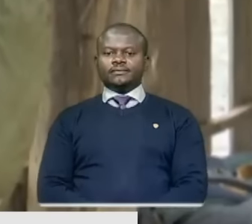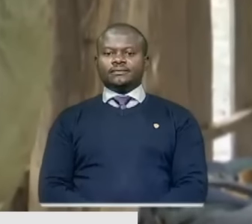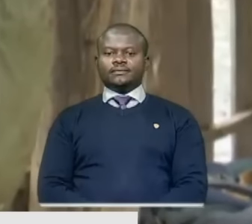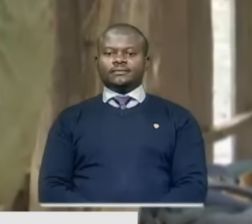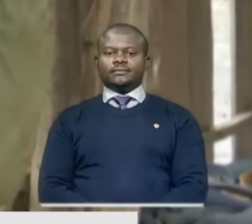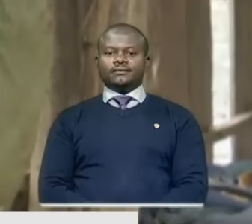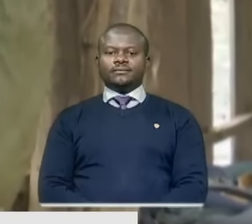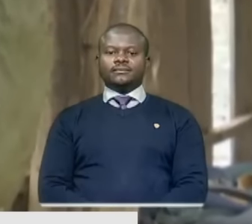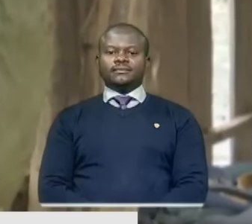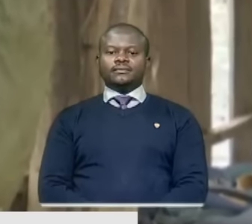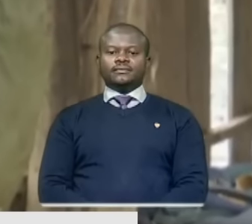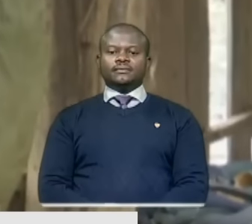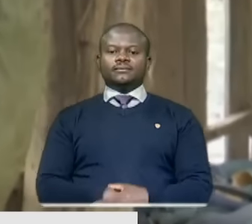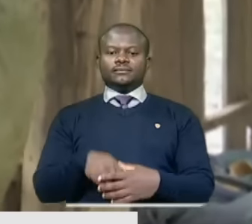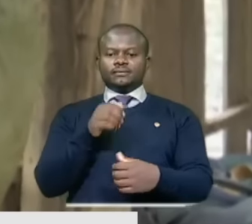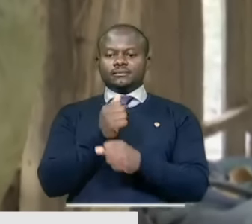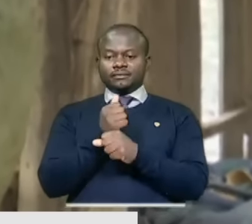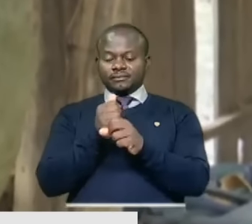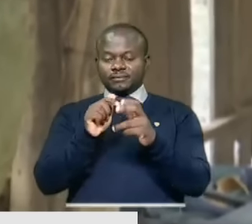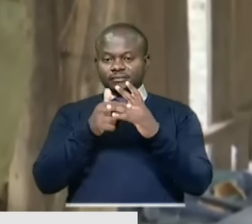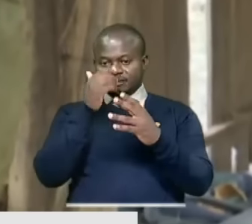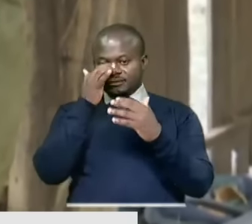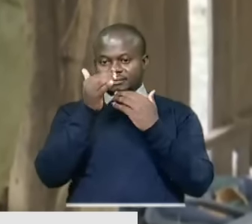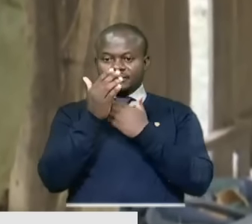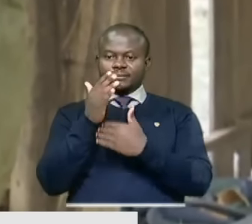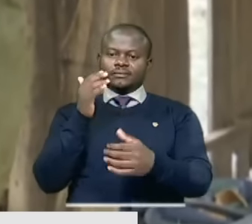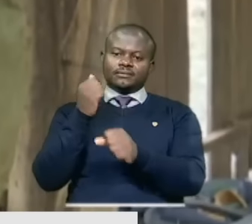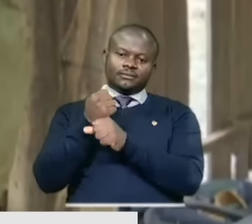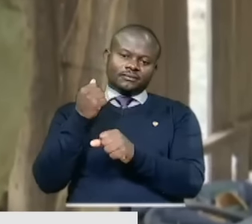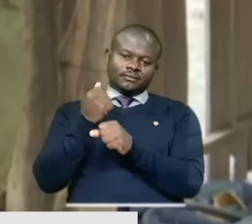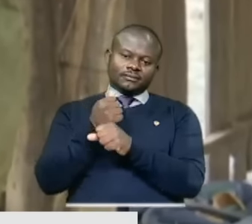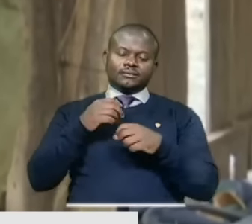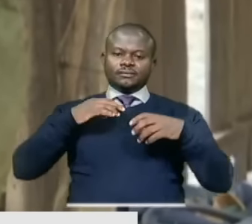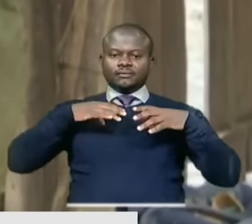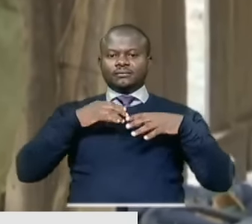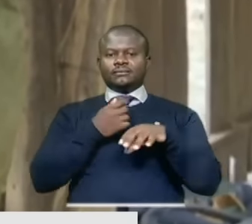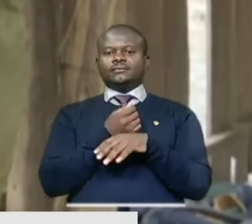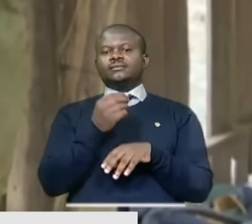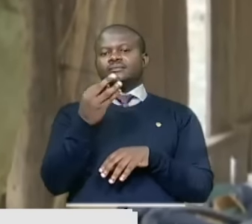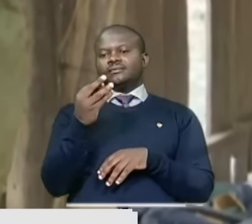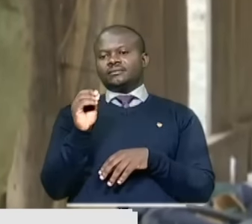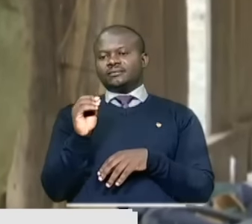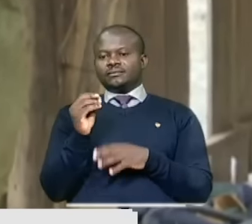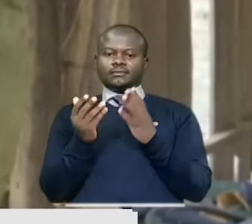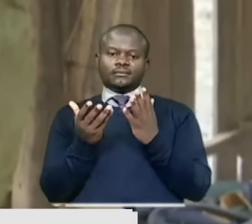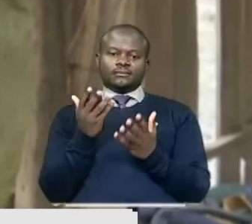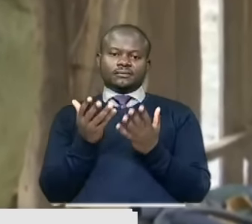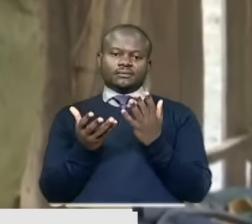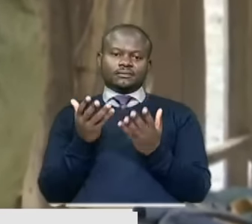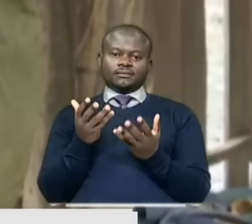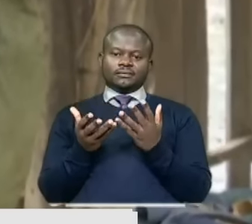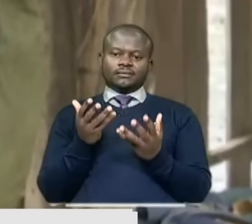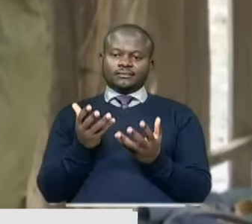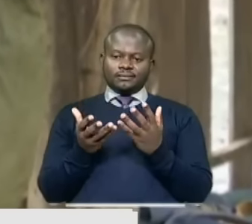ubwo umuntu akoze gonge niki ahera mu gitondo agafata poza y'iminota nka 30 byibuze iyo saa sita